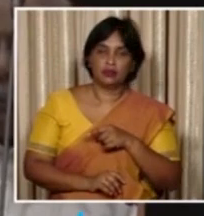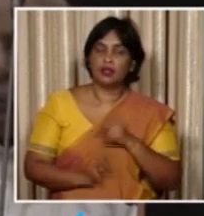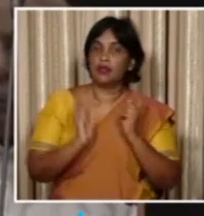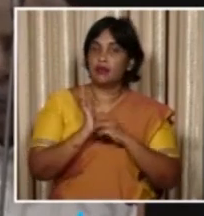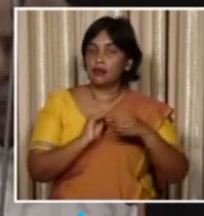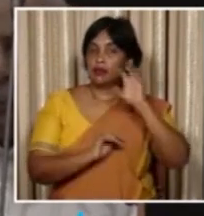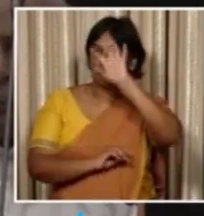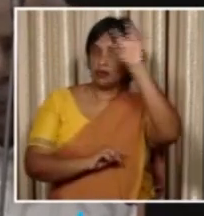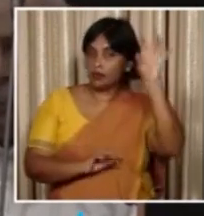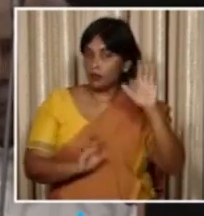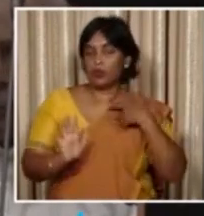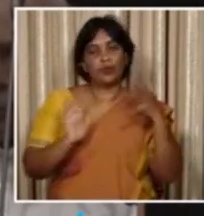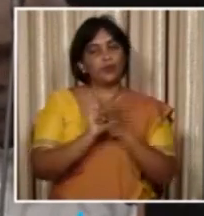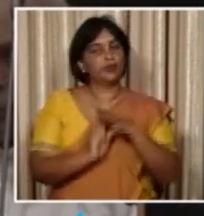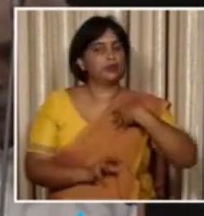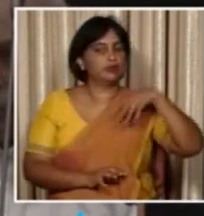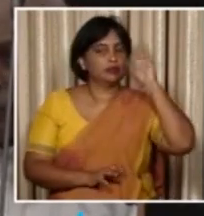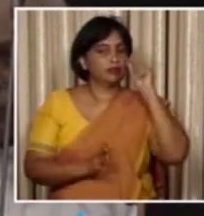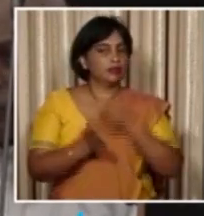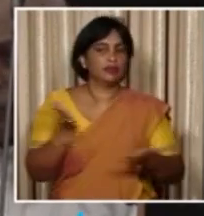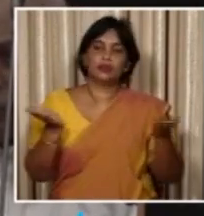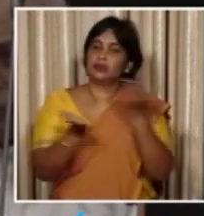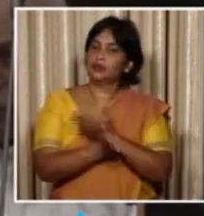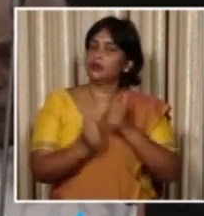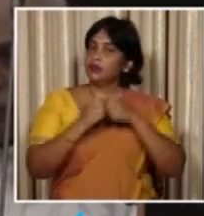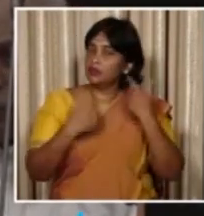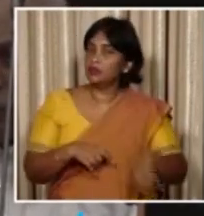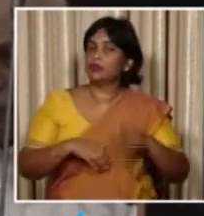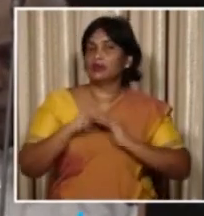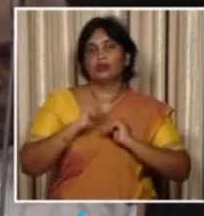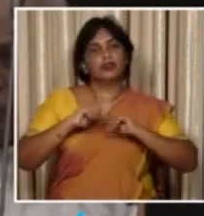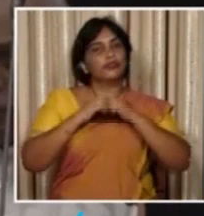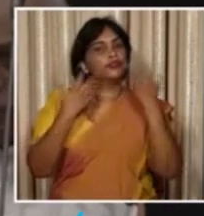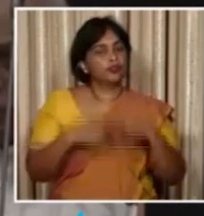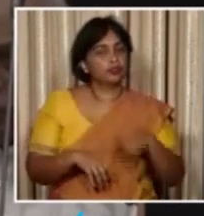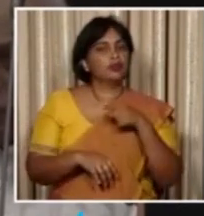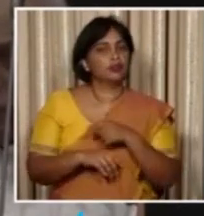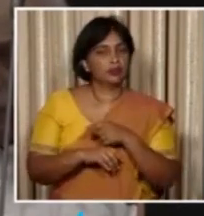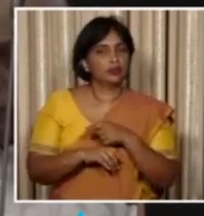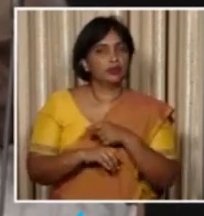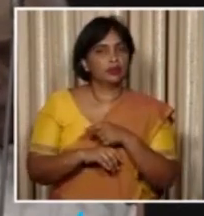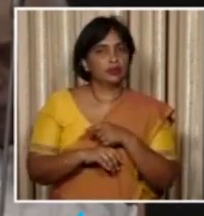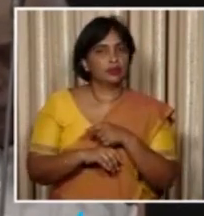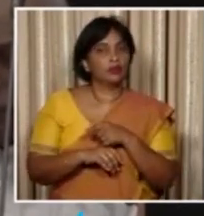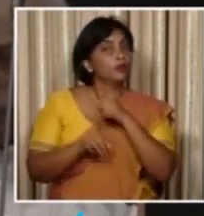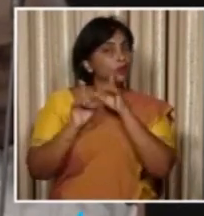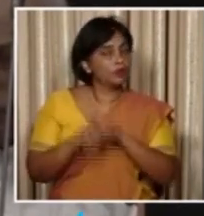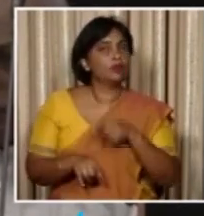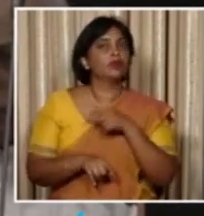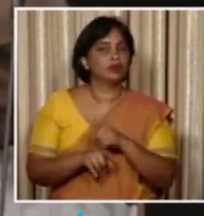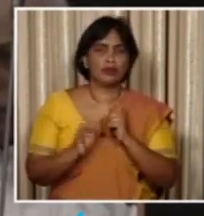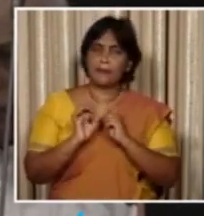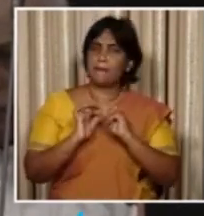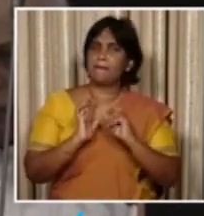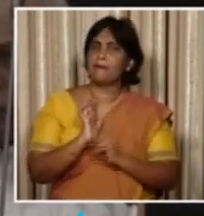හිමි රටවල් සමග අවබෝධතා ගිවිසුමක් අත්සන් කොට එම කාර්යය නිම කිරීමයි. ඒ සඳහා වන